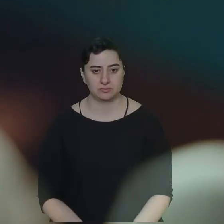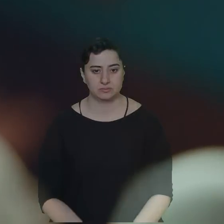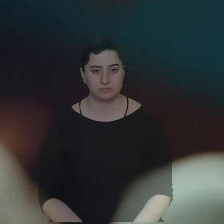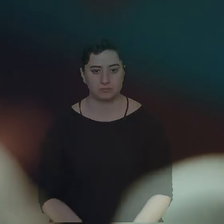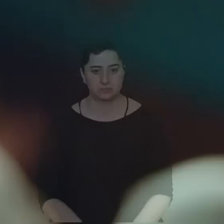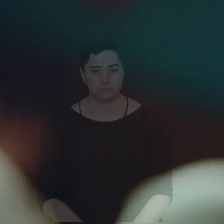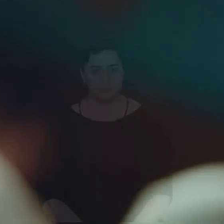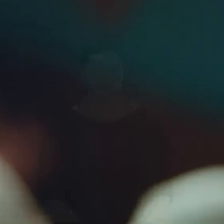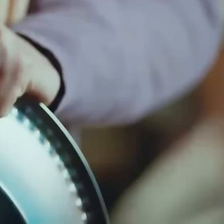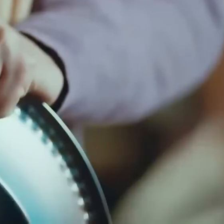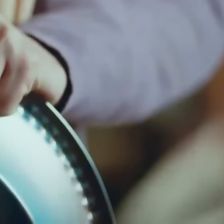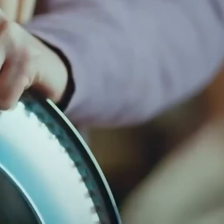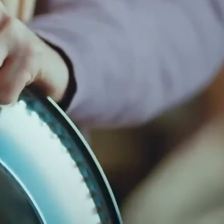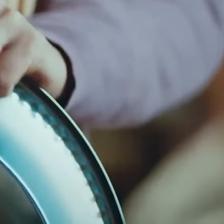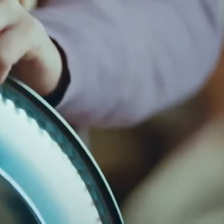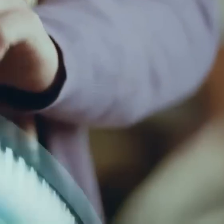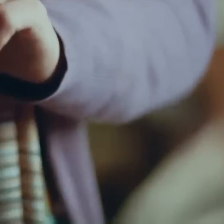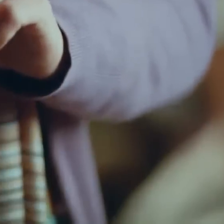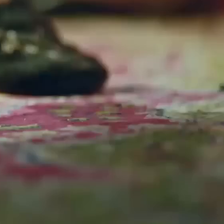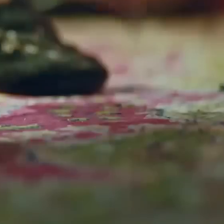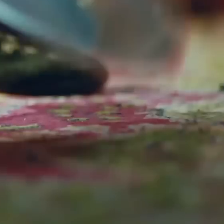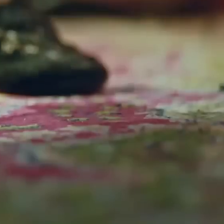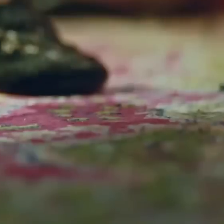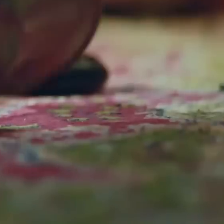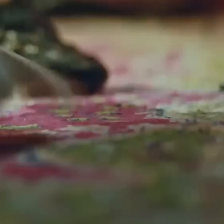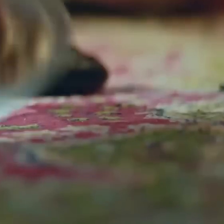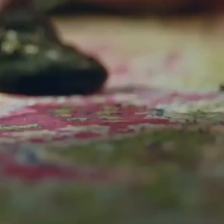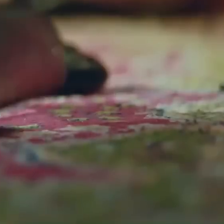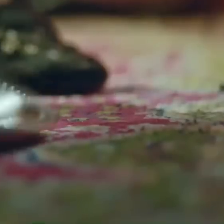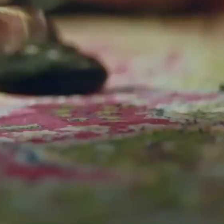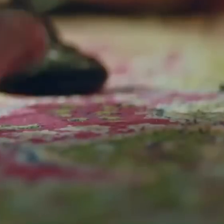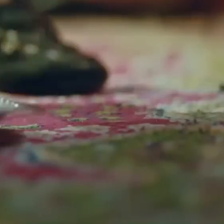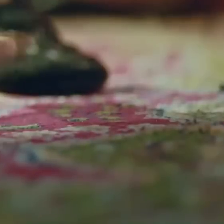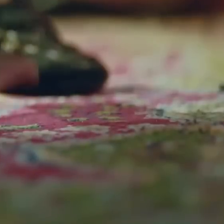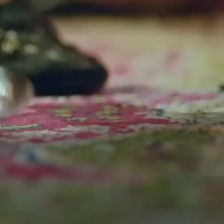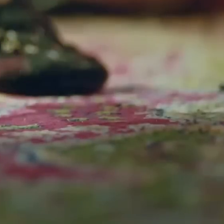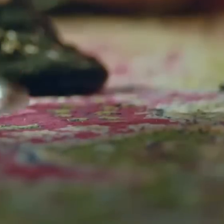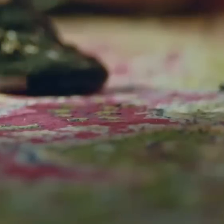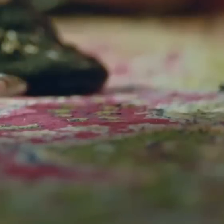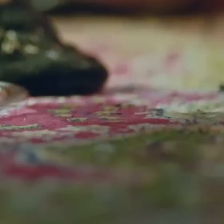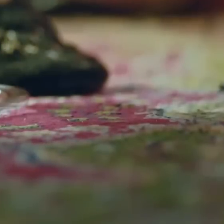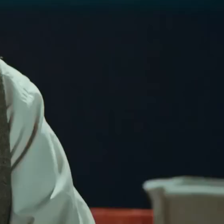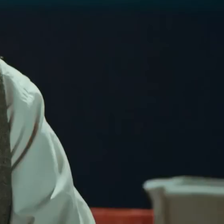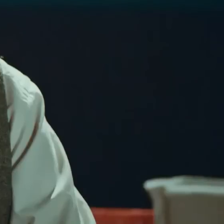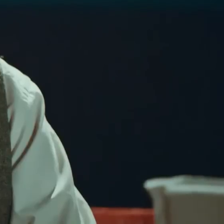göründü. Elindeki tepsiyi sıkarak tutan kadın Cahit'in rüyasındaki kadınla aynı. Elindeki tepsiyi düşürdü.